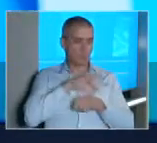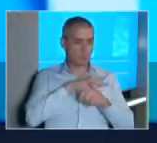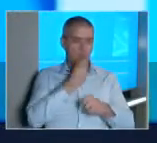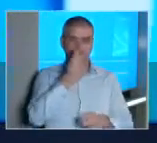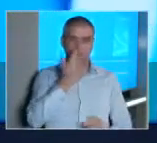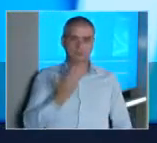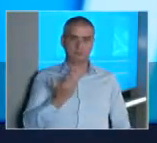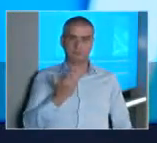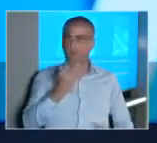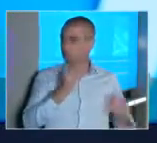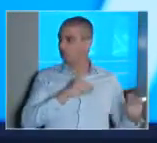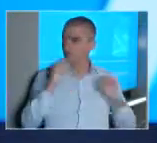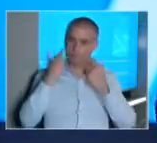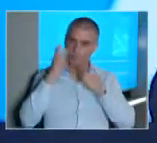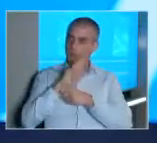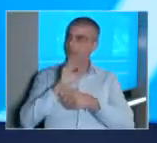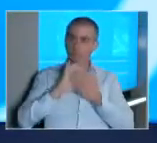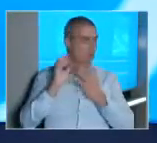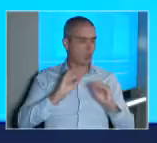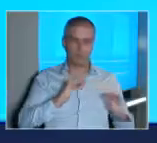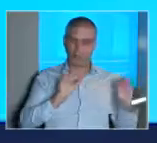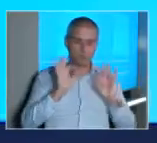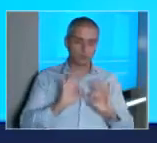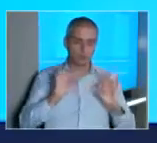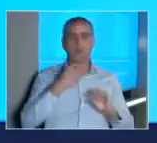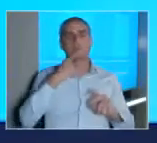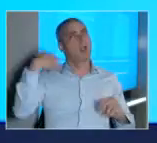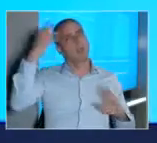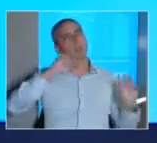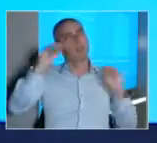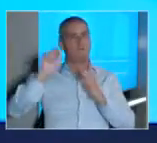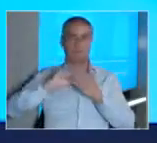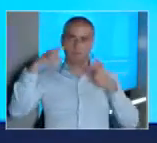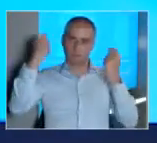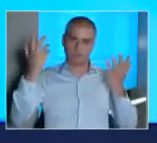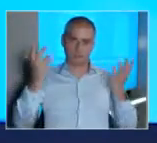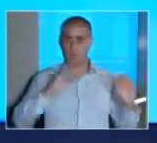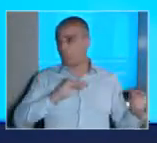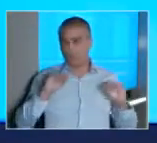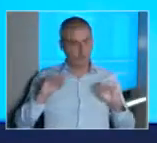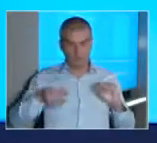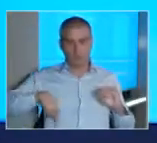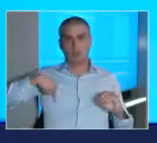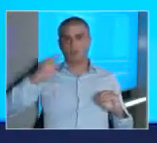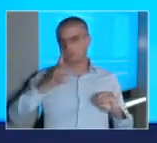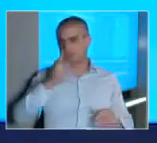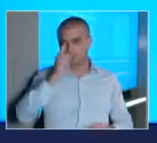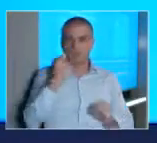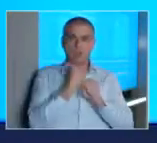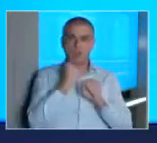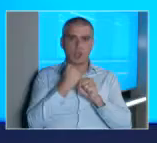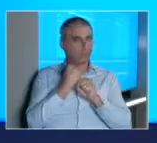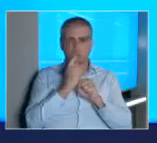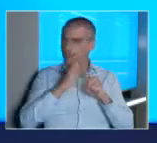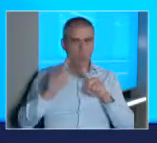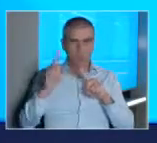כספי. העבירו את זה עכשיו לתחום משרד החינוך? עוד לא העבירו שום דבר. אמרו, נעביר למשרד החינוך. העברה הזאת תיקח זמן, אבל זה מה שאני צריך לעשות. אבל